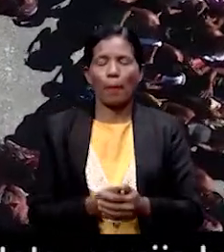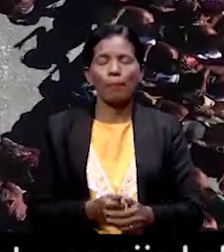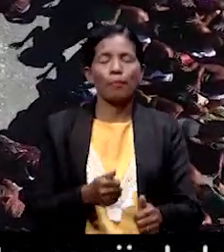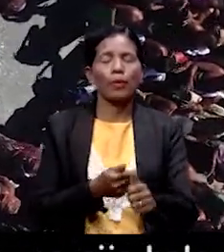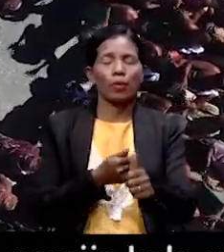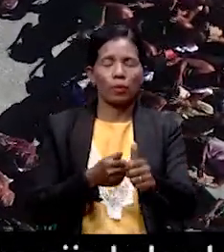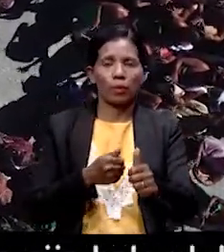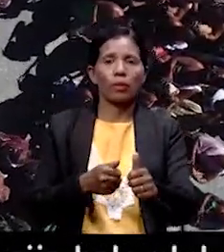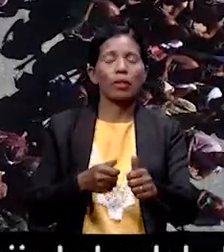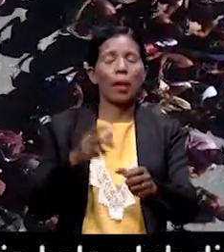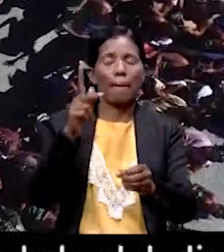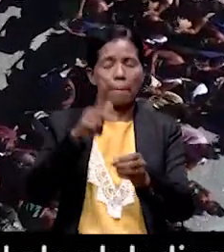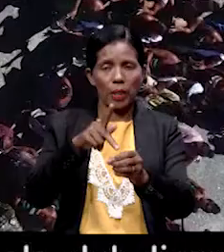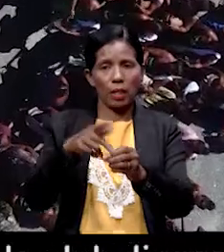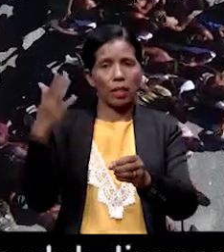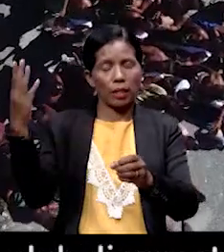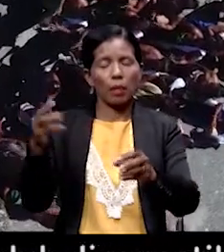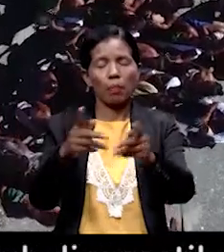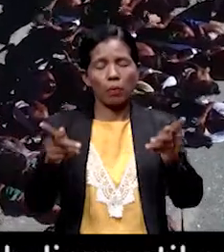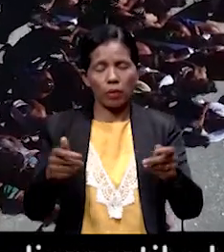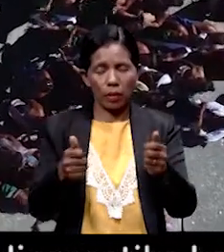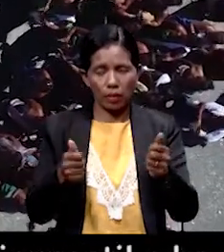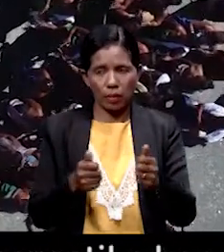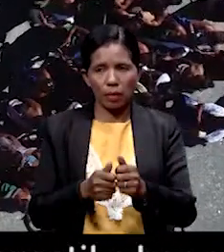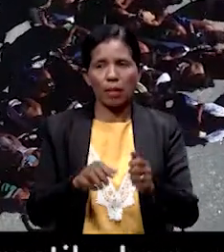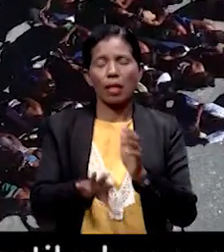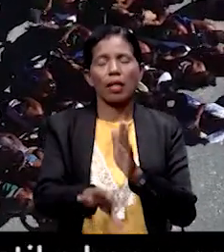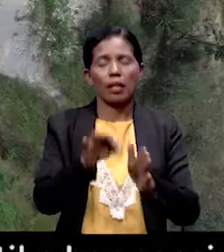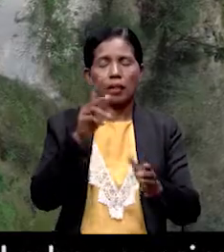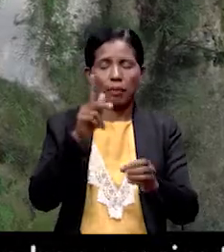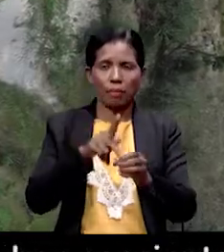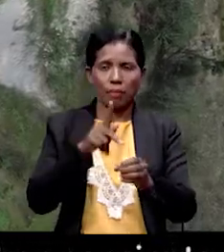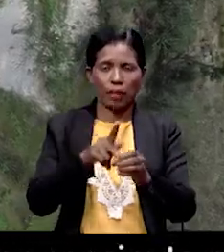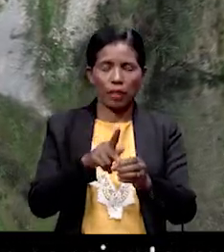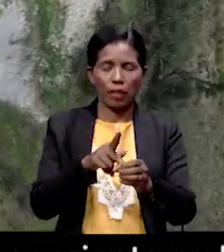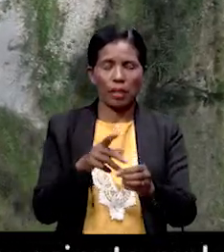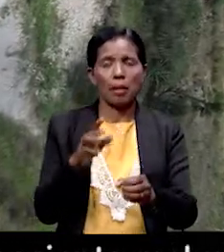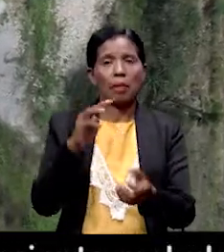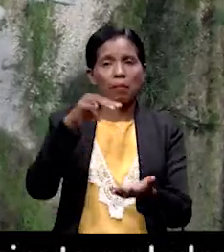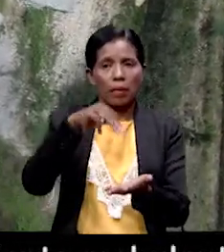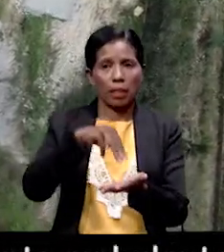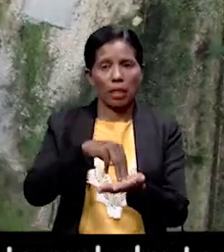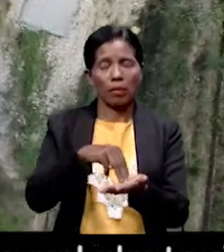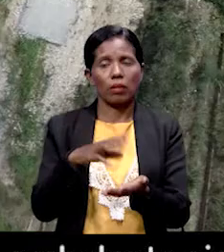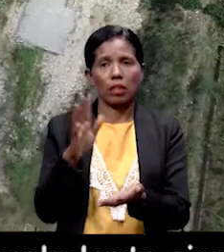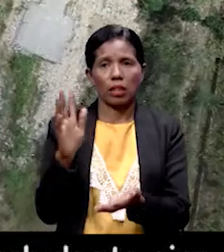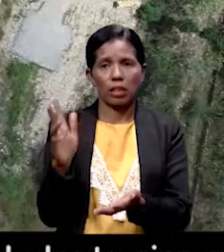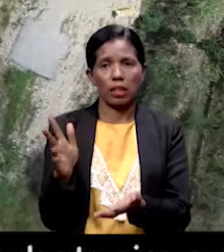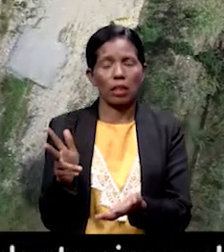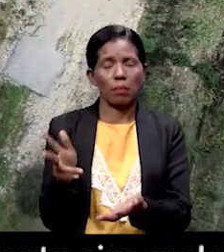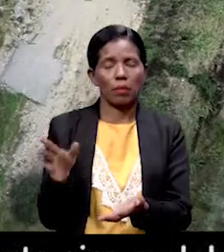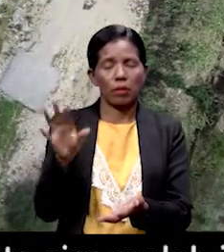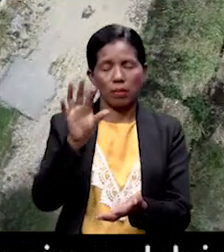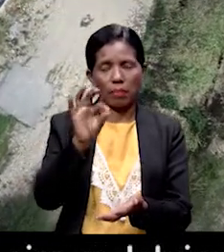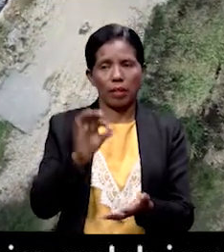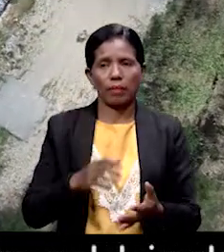iha posu Fetokmaus nerasik sei belehetan mina baril miliang tol nulu resensia. Perfurasaun be amoras na dadal